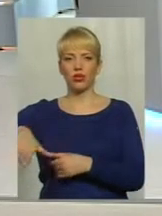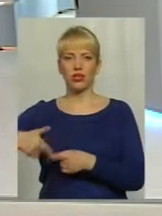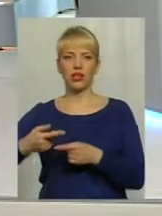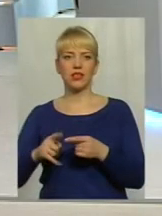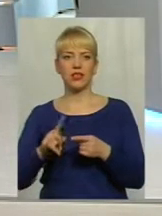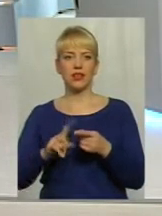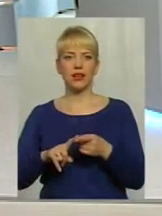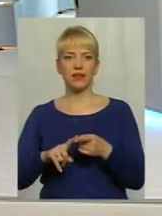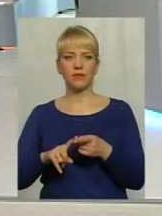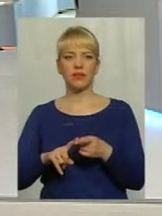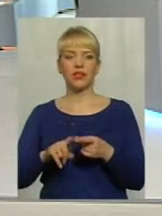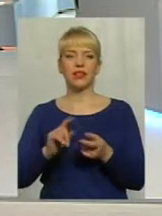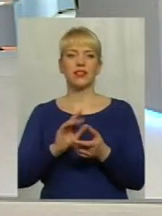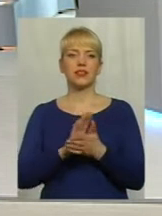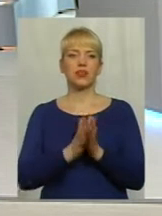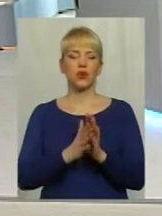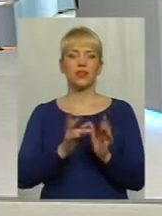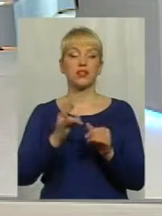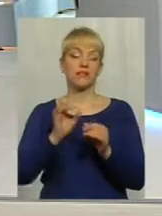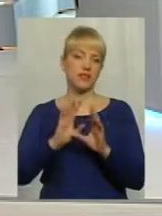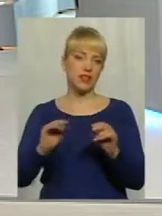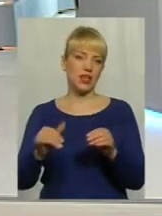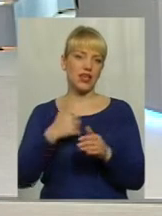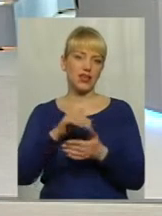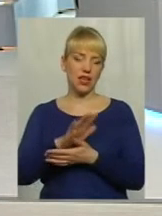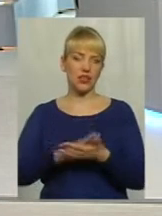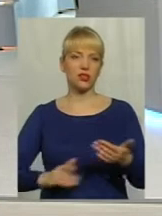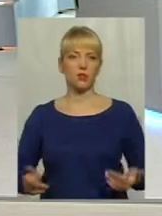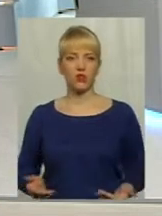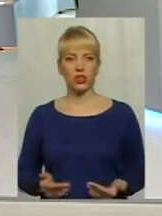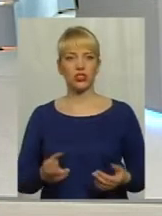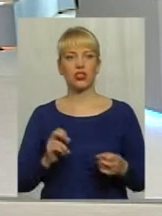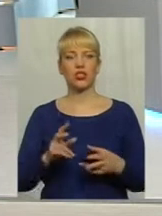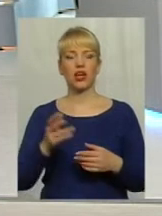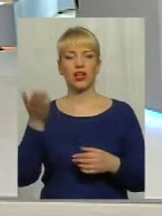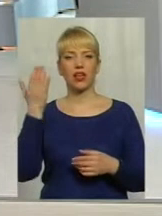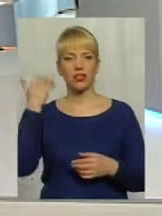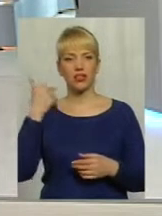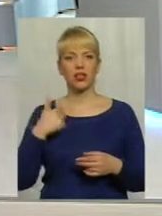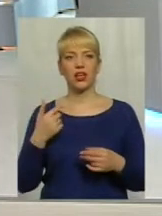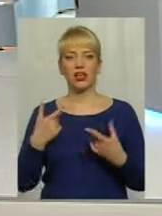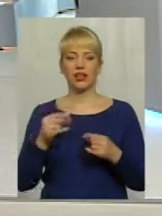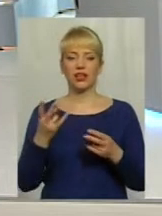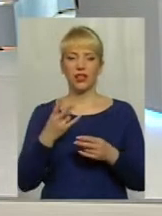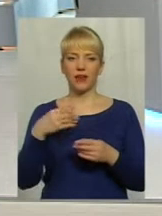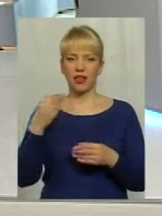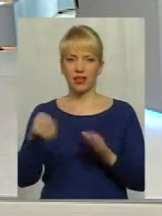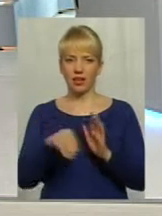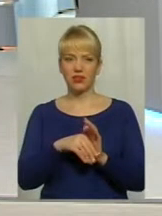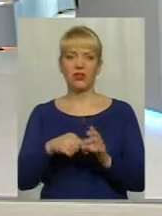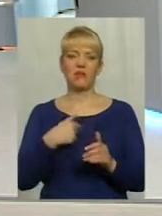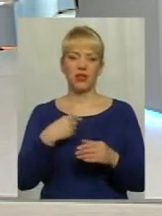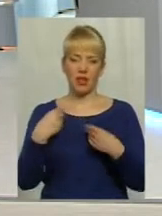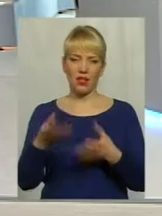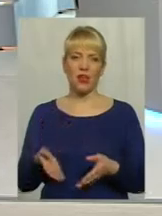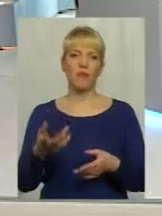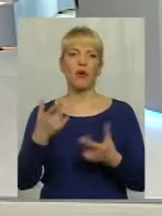ситуація, і все, і ми живемо, як і раніше жили. Де треба дати, ми даємо, де треба купити,